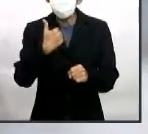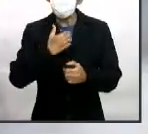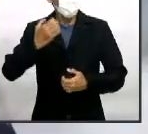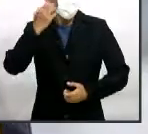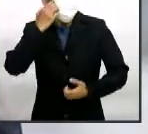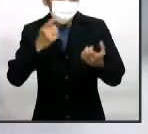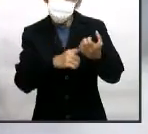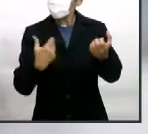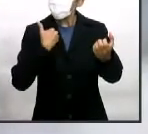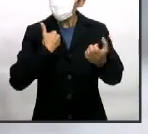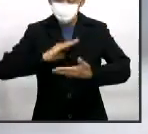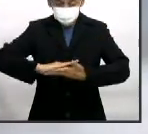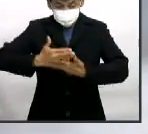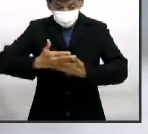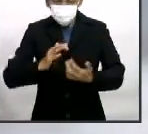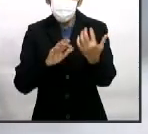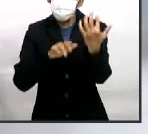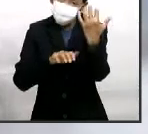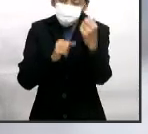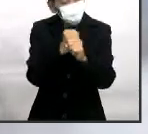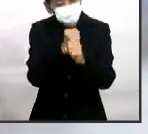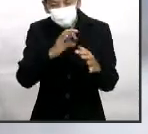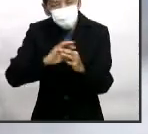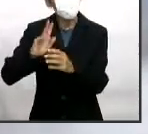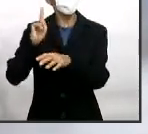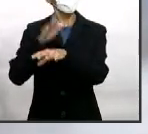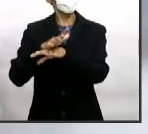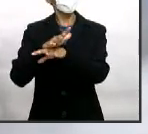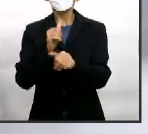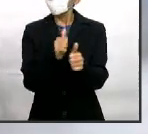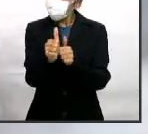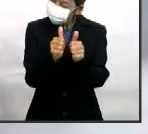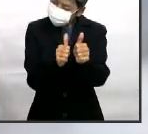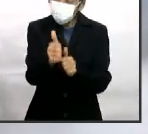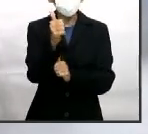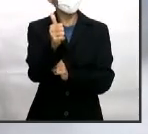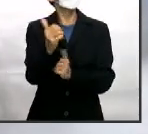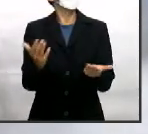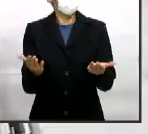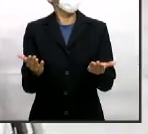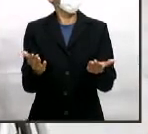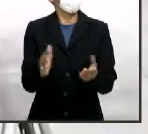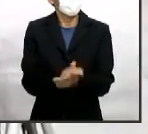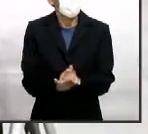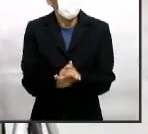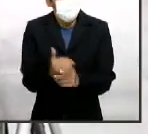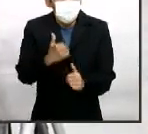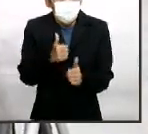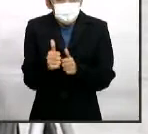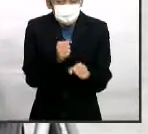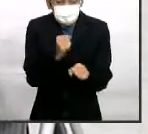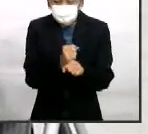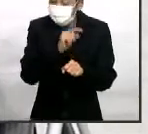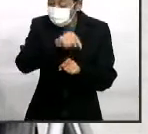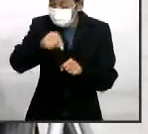ทรศัพท์หนึ่งเครื่องหรือคอมพิวเตอร์นะฮะที่อยู่ที่บ้านเชื่อมต่ออินเทอร์เน็ตคุณก็สามารถเข้าถึงได้จากทุกที่แต่นะฮะในการที่เข้าถึงได้จ